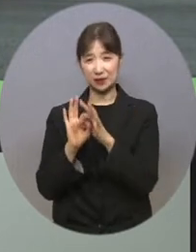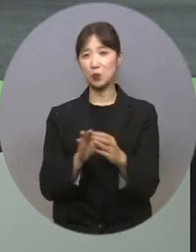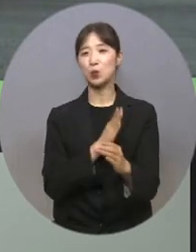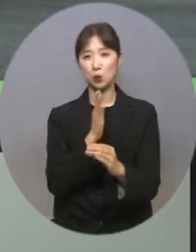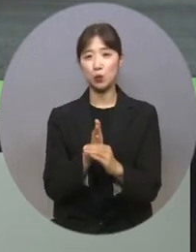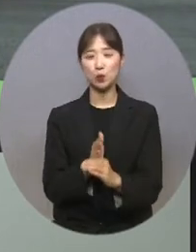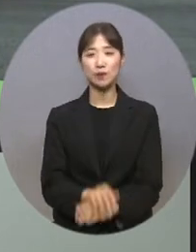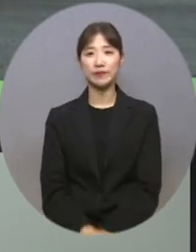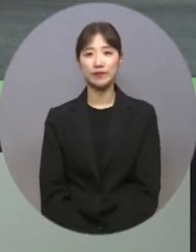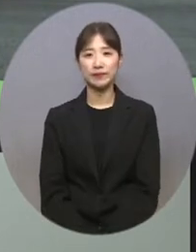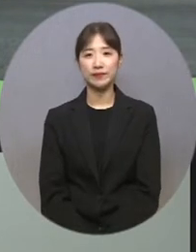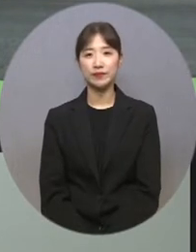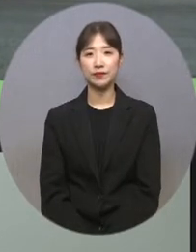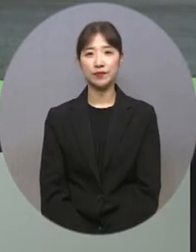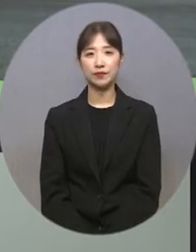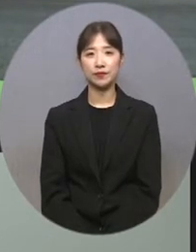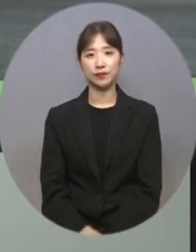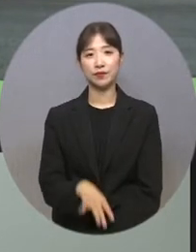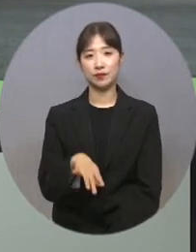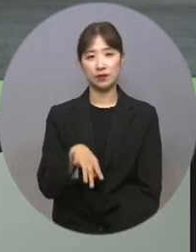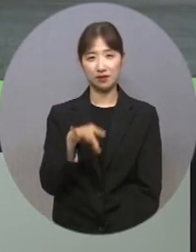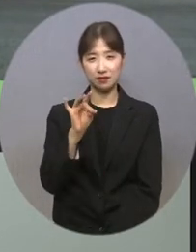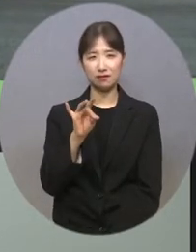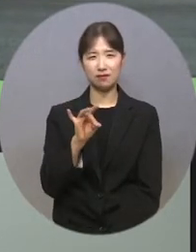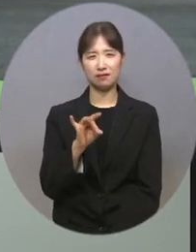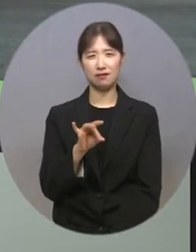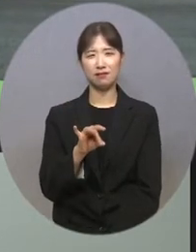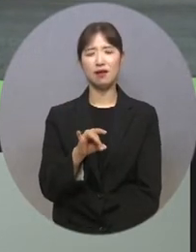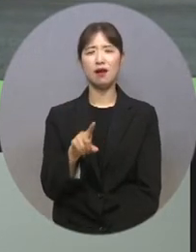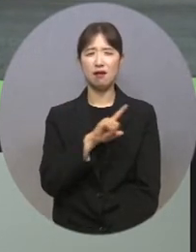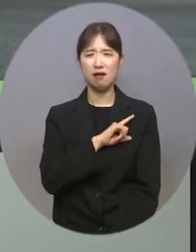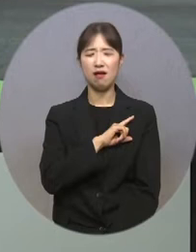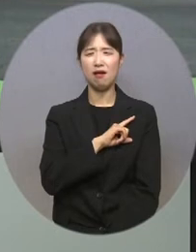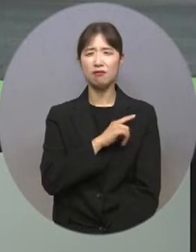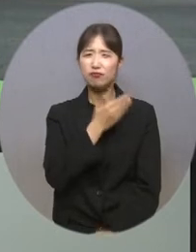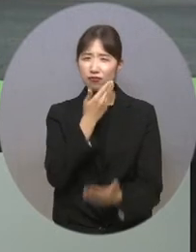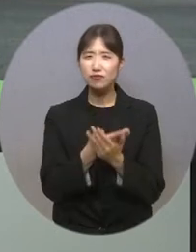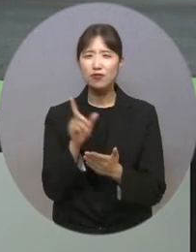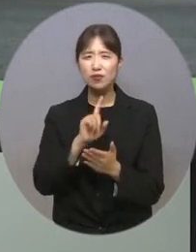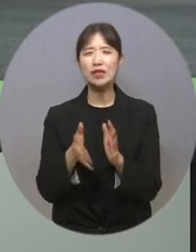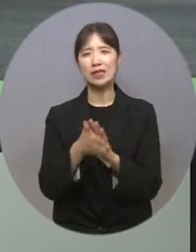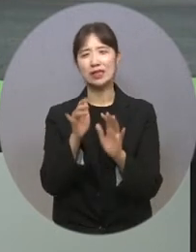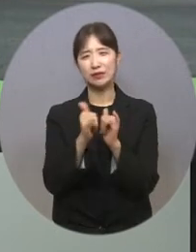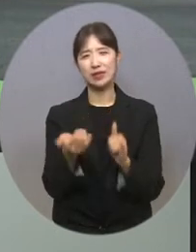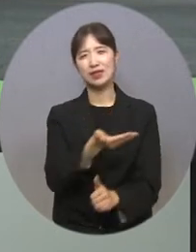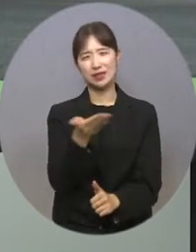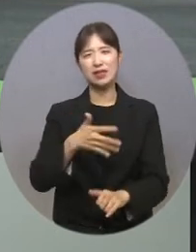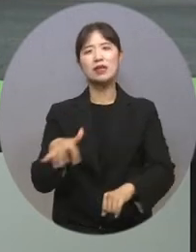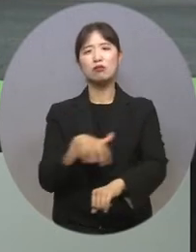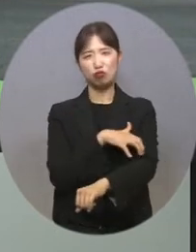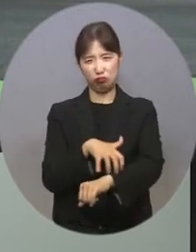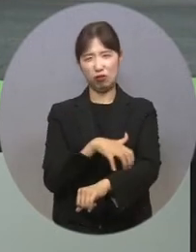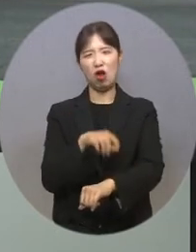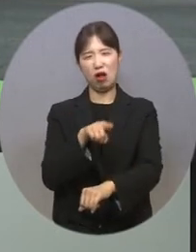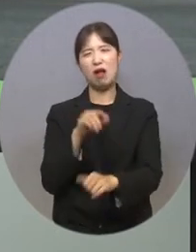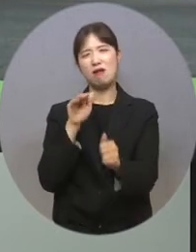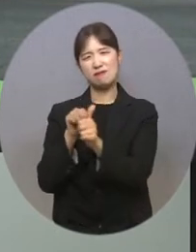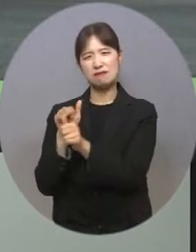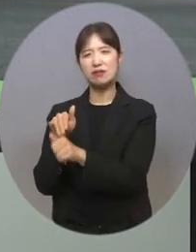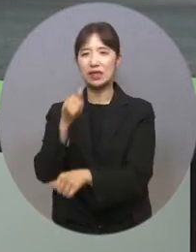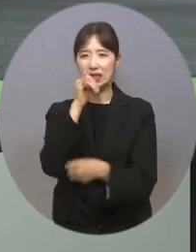있습니다 뭐 일단은 가장 먼저 시민의 불편을 초래 했기 때문에 힘이 방법에 대한